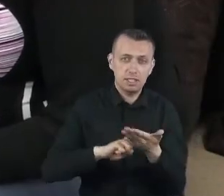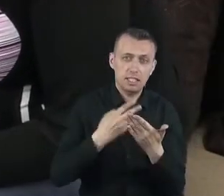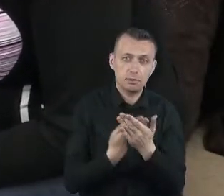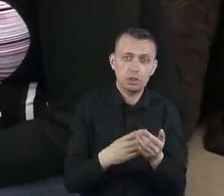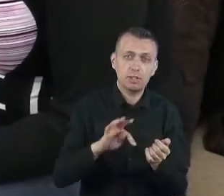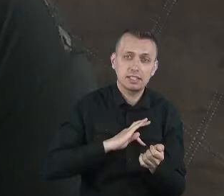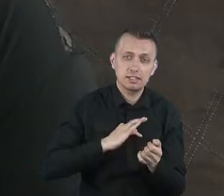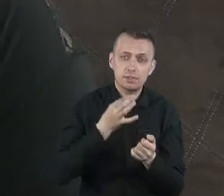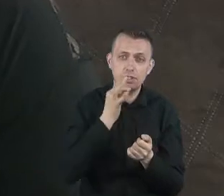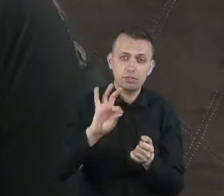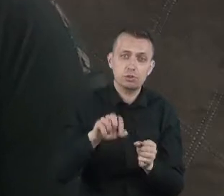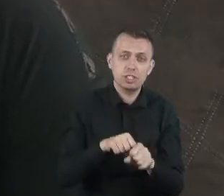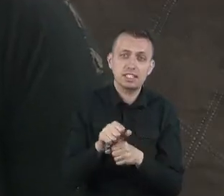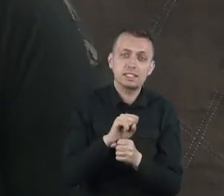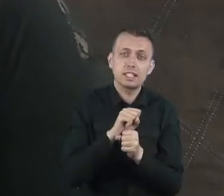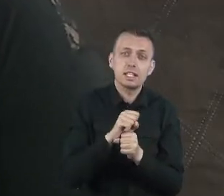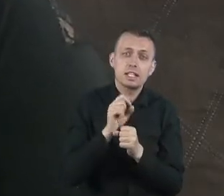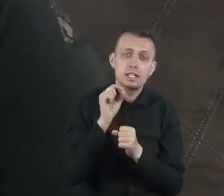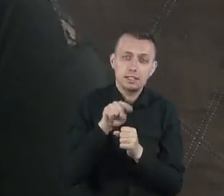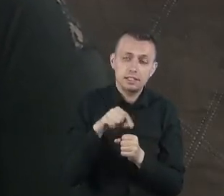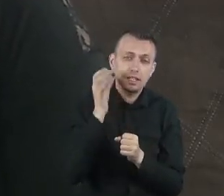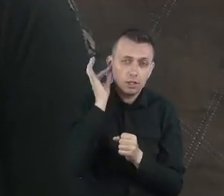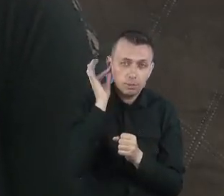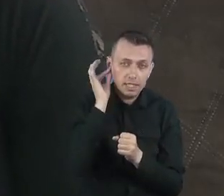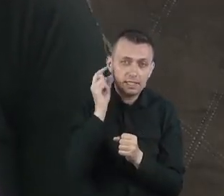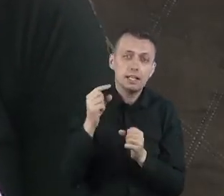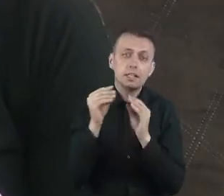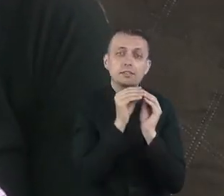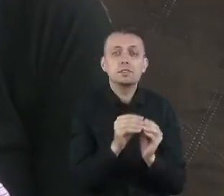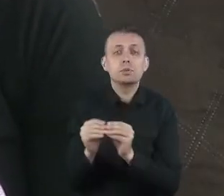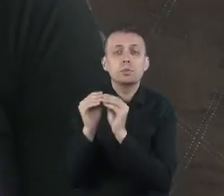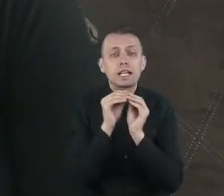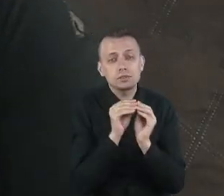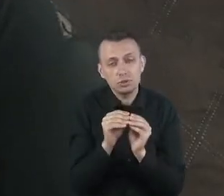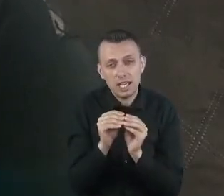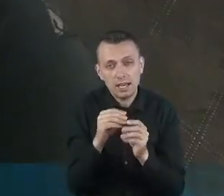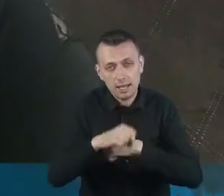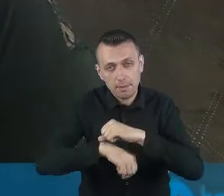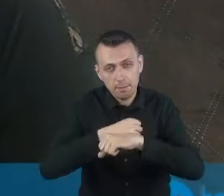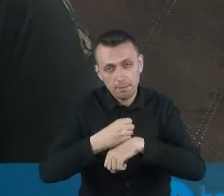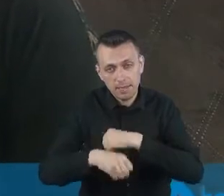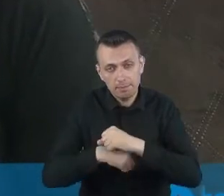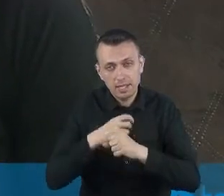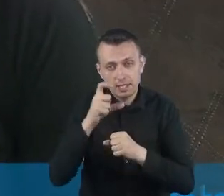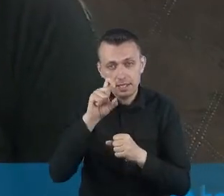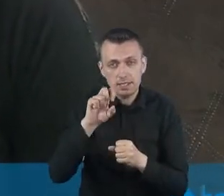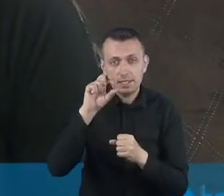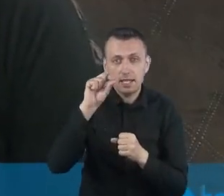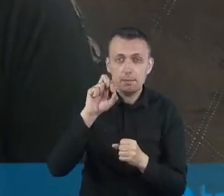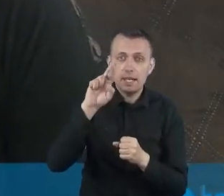pani Irena Stokwisz. Współpracujemy w ogóle z PCPR-em tutaj w Kutnie. Wcześniej współpracowaliśmy